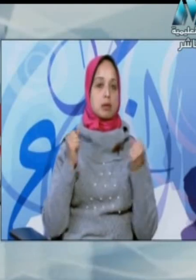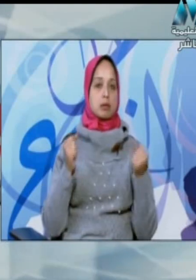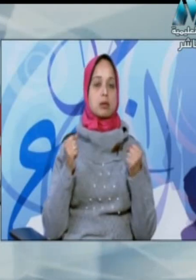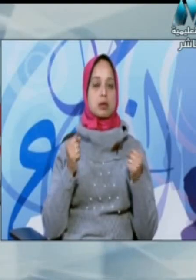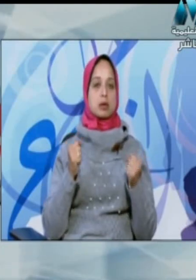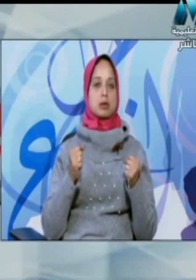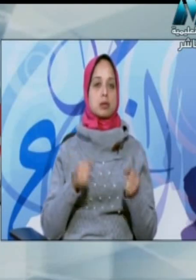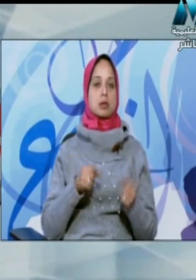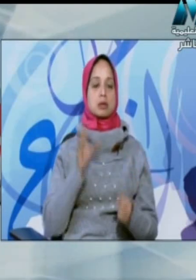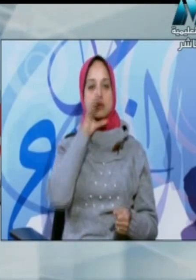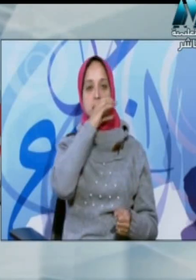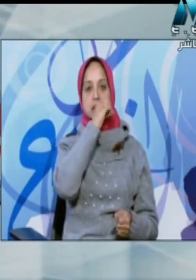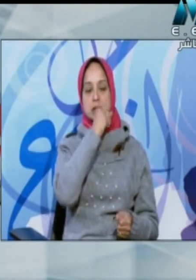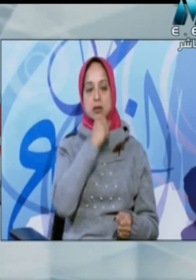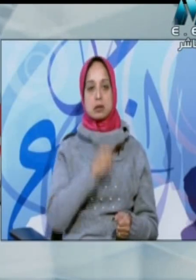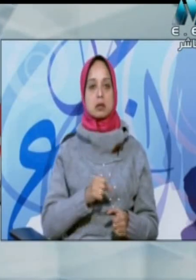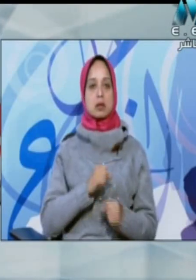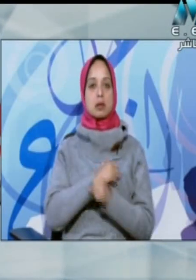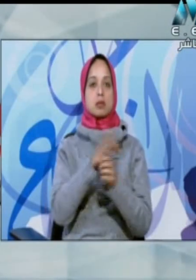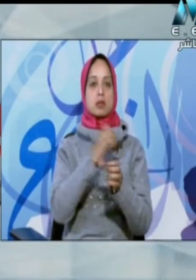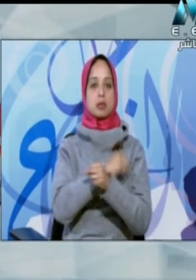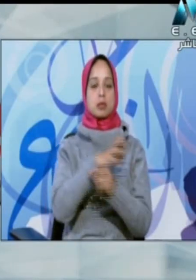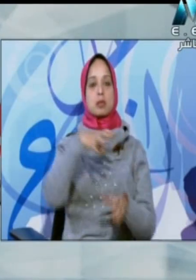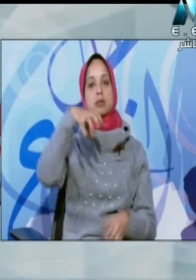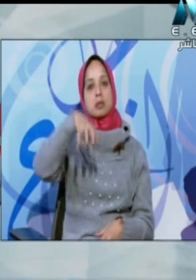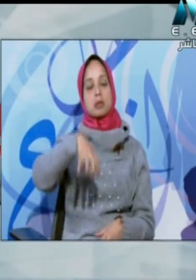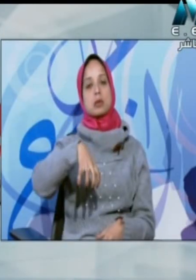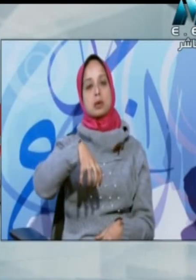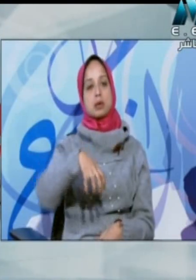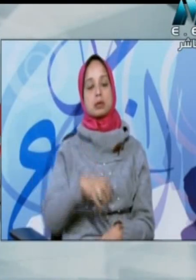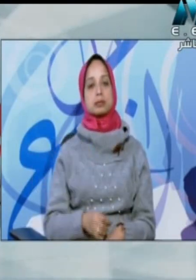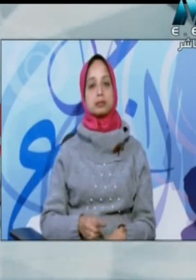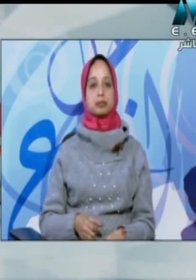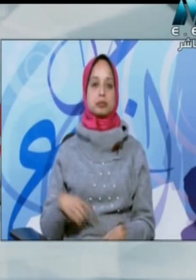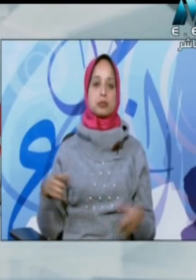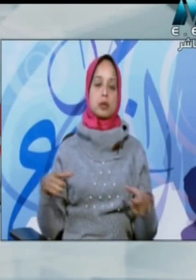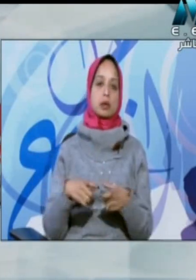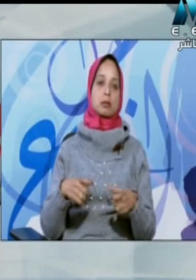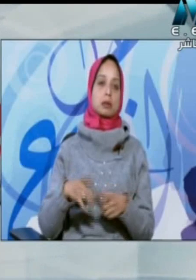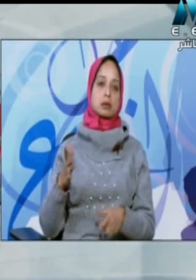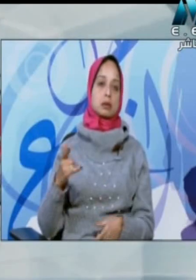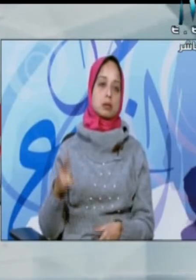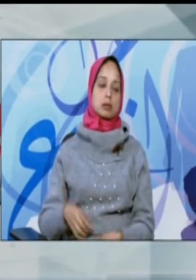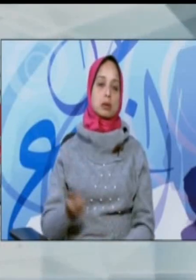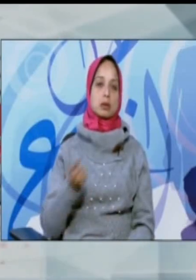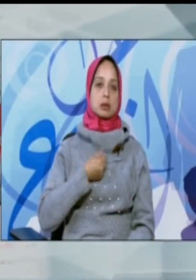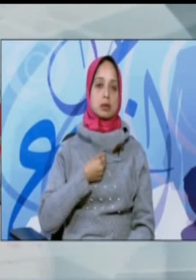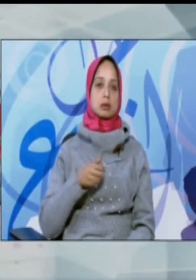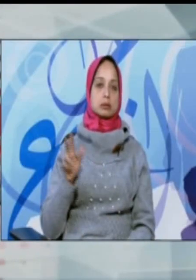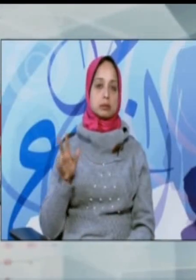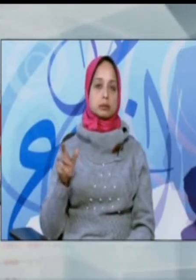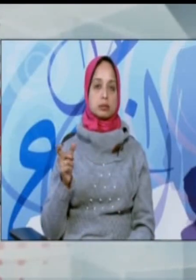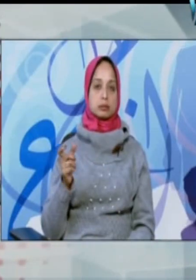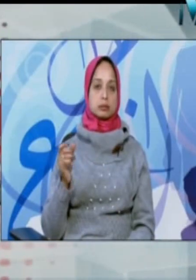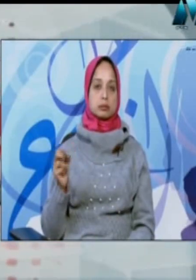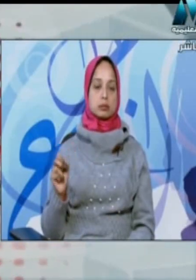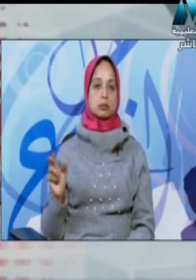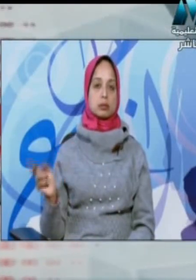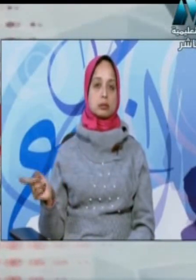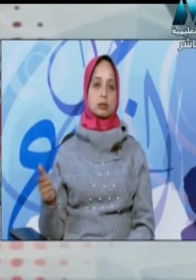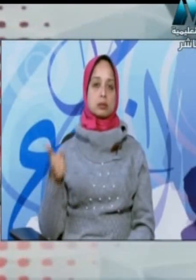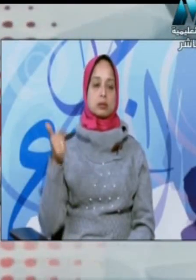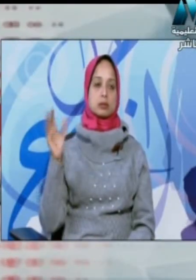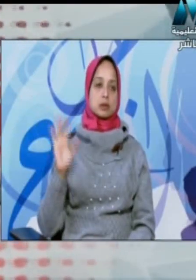الجواله، عملوا تفجيرات في القاهره، قام النقراشي بحل الجماعه، فقامت الجماعه باغتيال مين؟ النقراشي. طيب نركز مع بعض كده